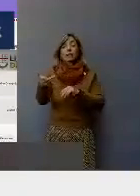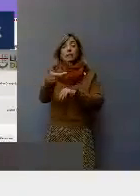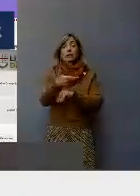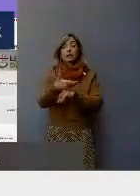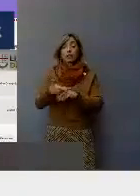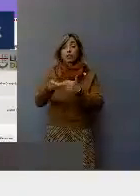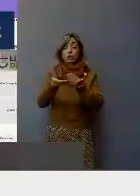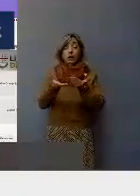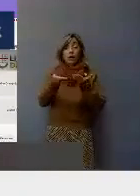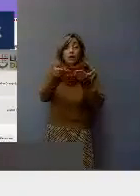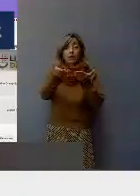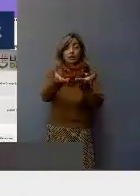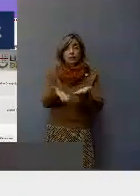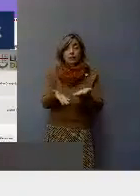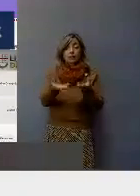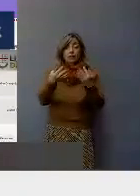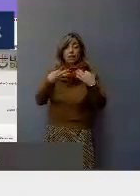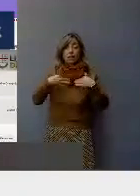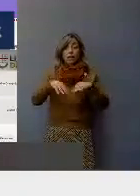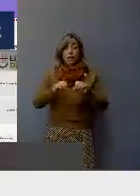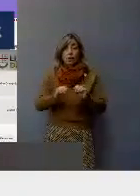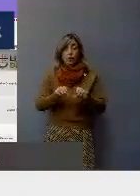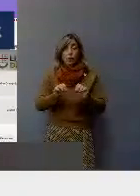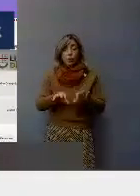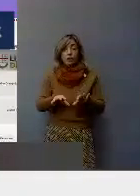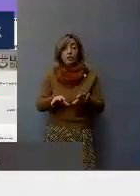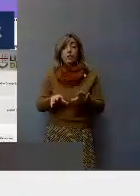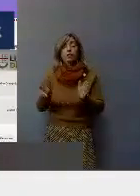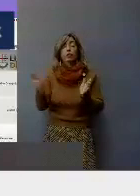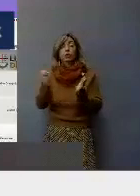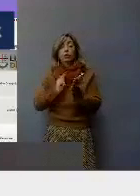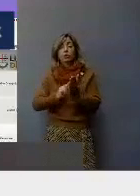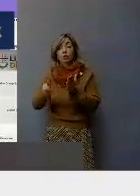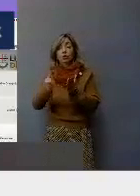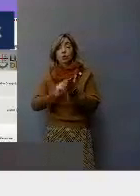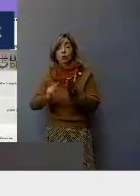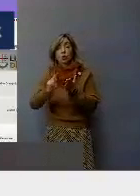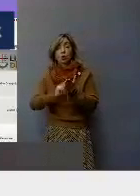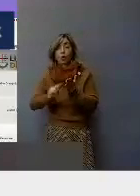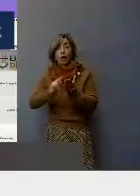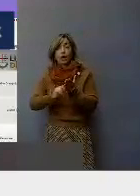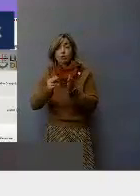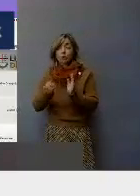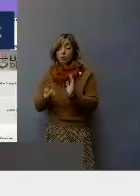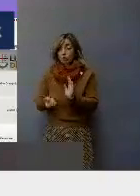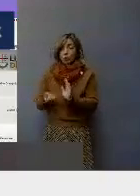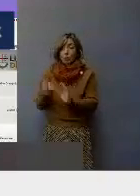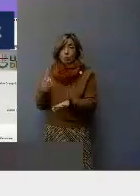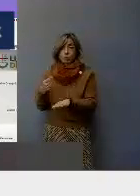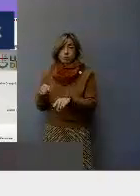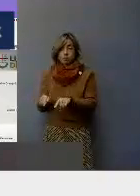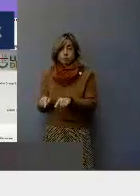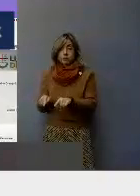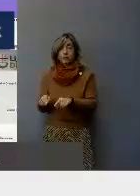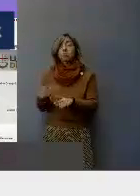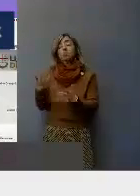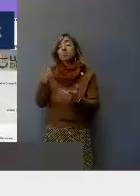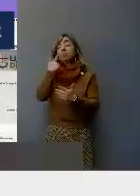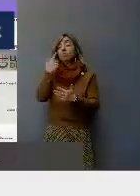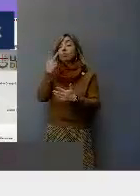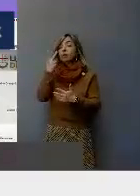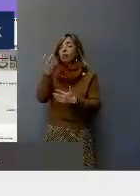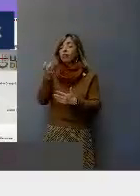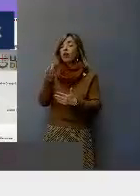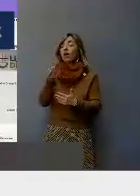educativo scolastico di nuova istituzione che preveda benefici di natura